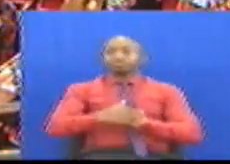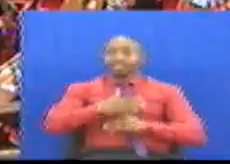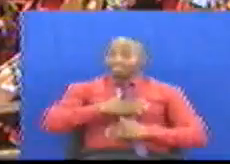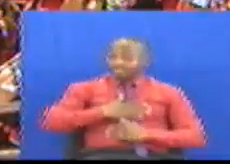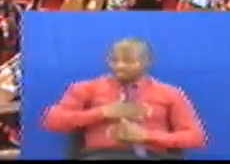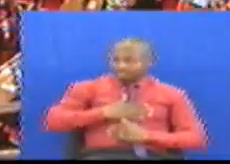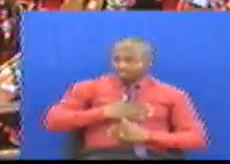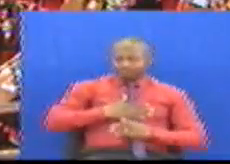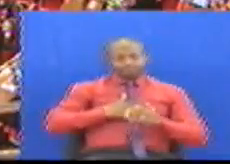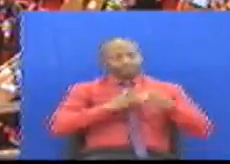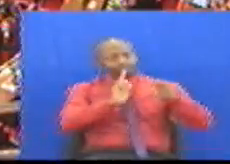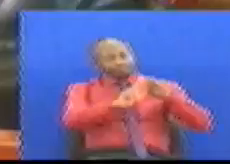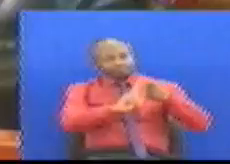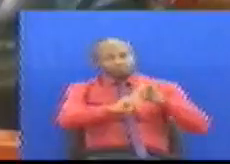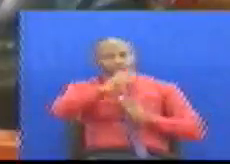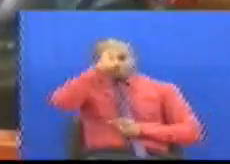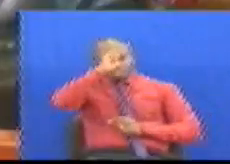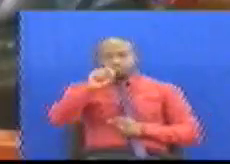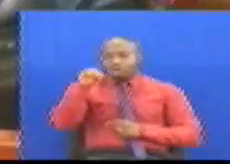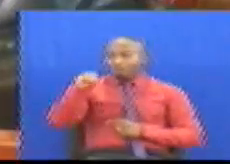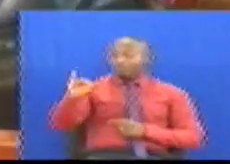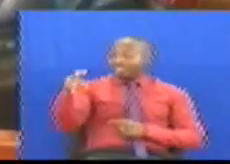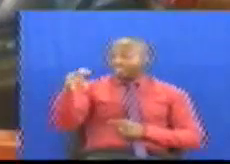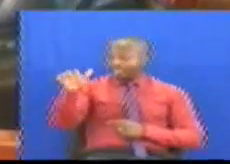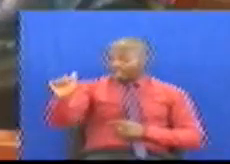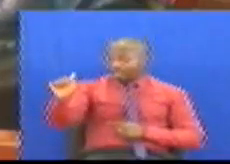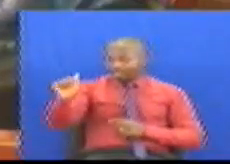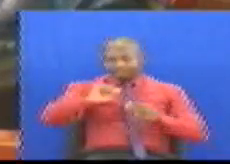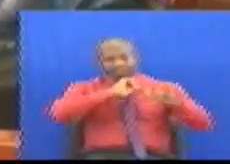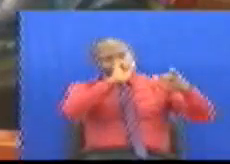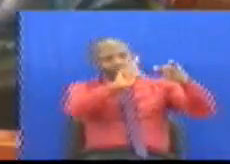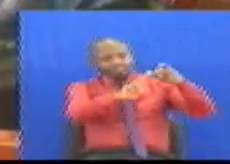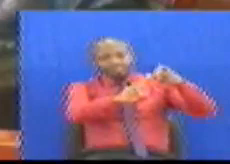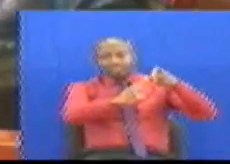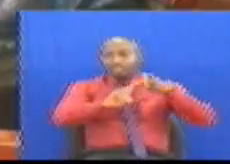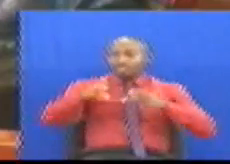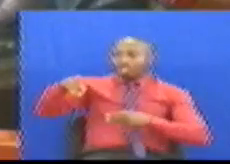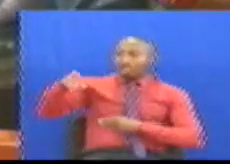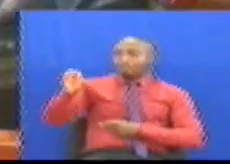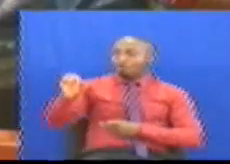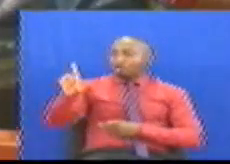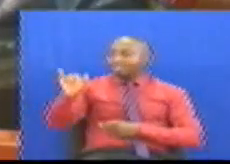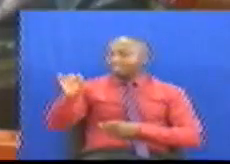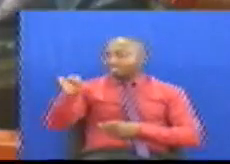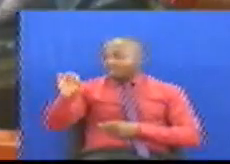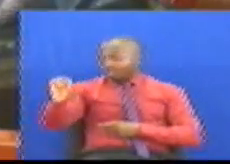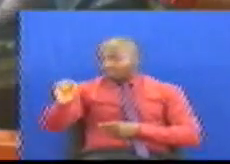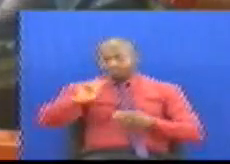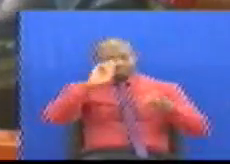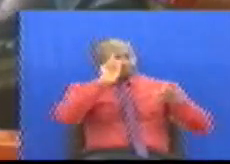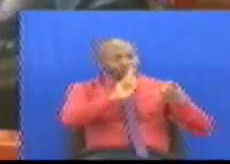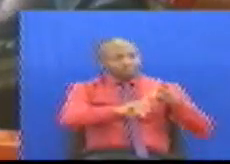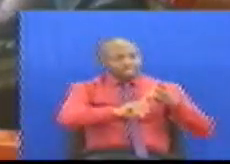Nilikuwa nimemtaja Mheshimiwa Mwita Getere Boniface, atafuatiwa na Mheshimiwa Pauline Philip Gekul.